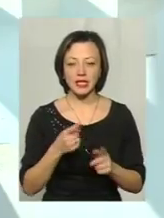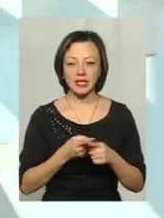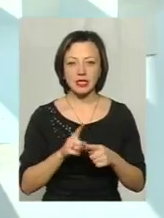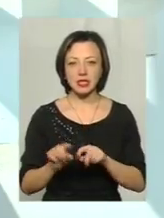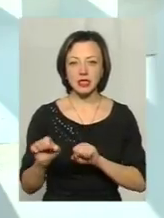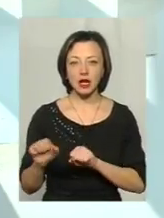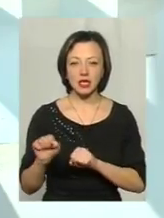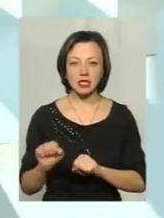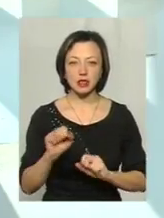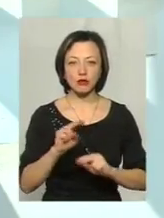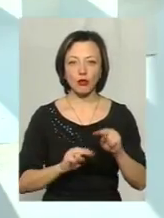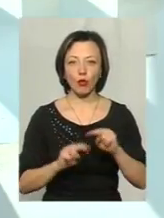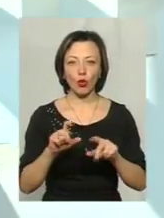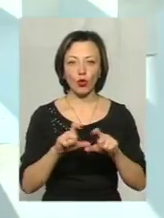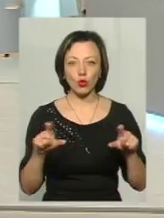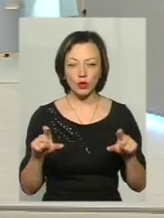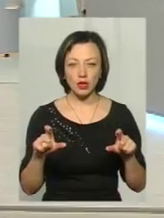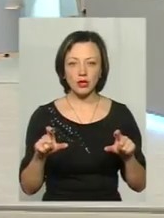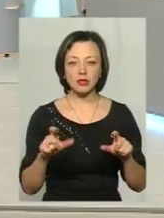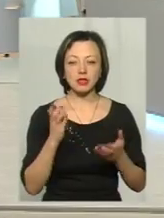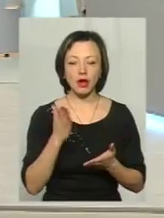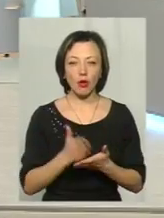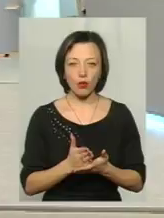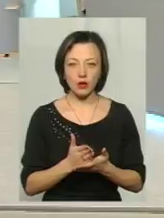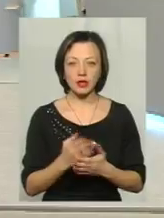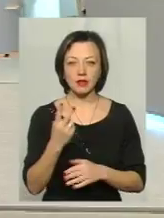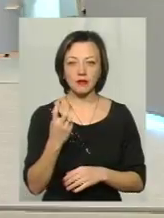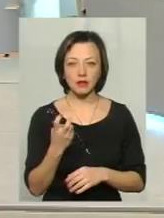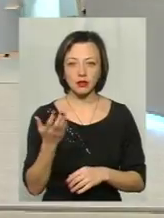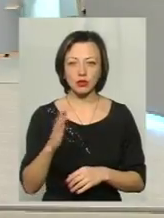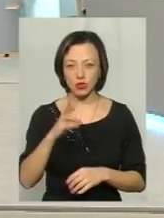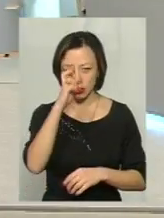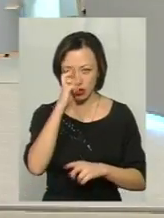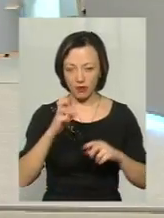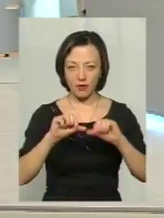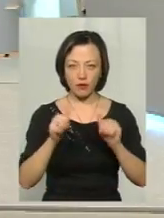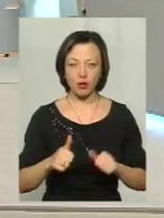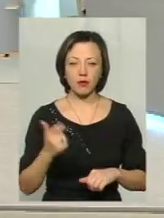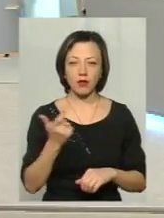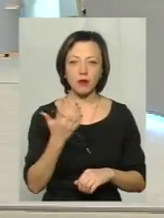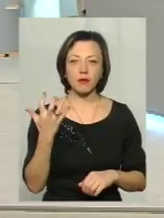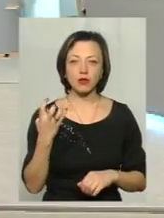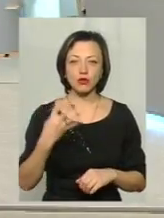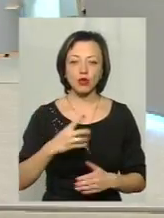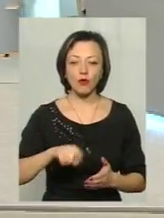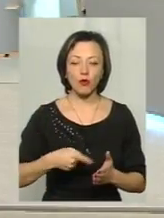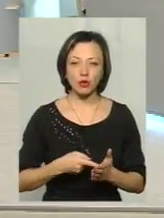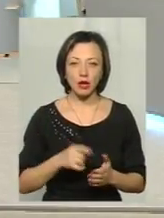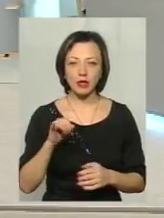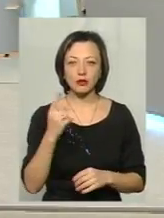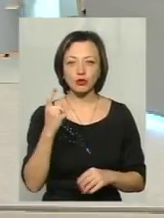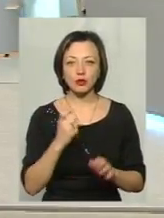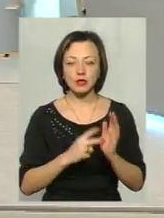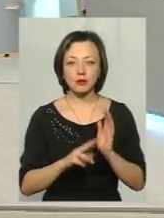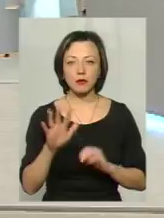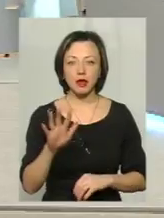захисні споруди, які я назвав, вони знаходяться, 200 з них в державній формі власності, 540 – комунальні і